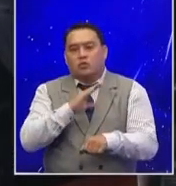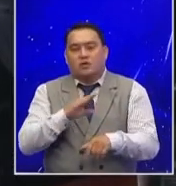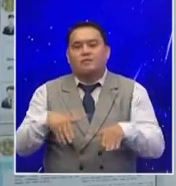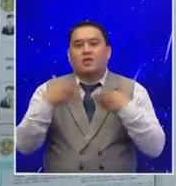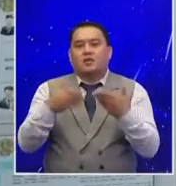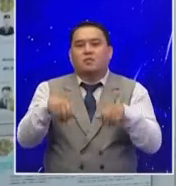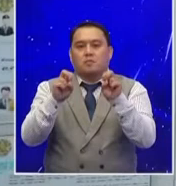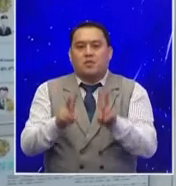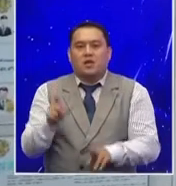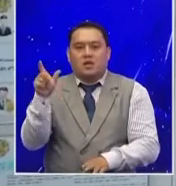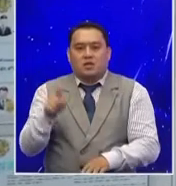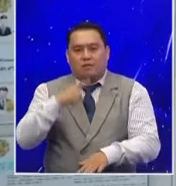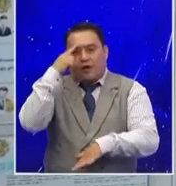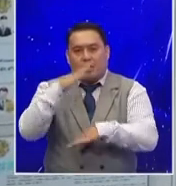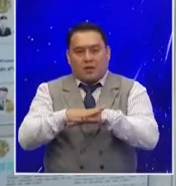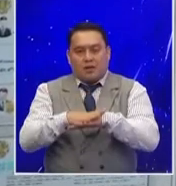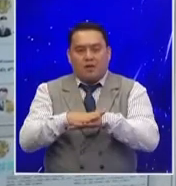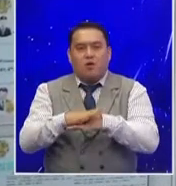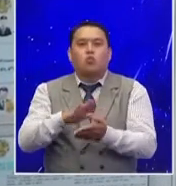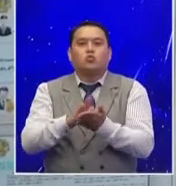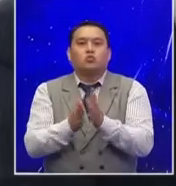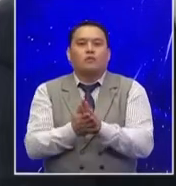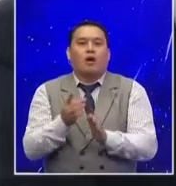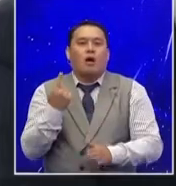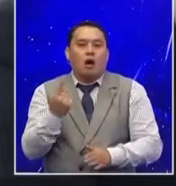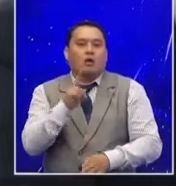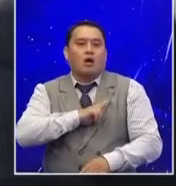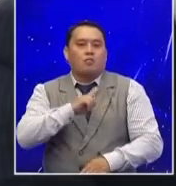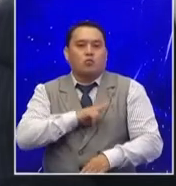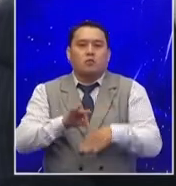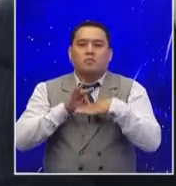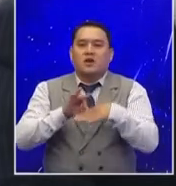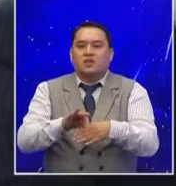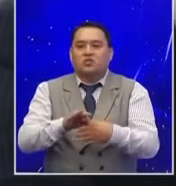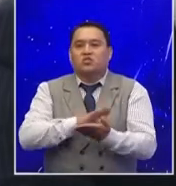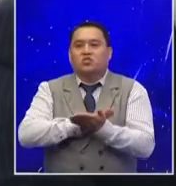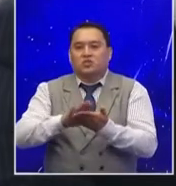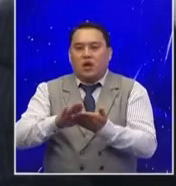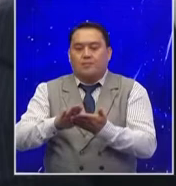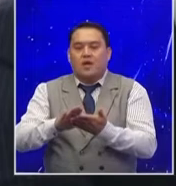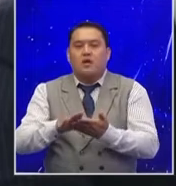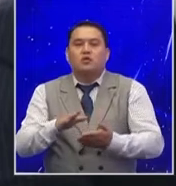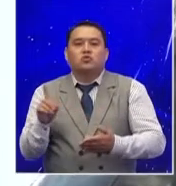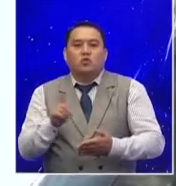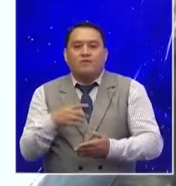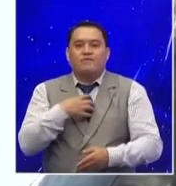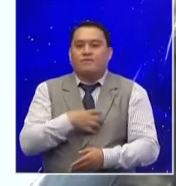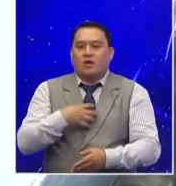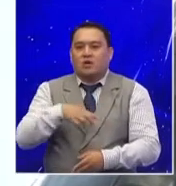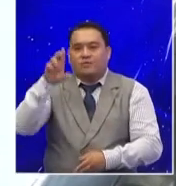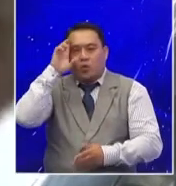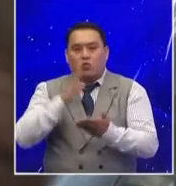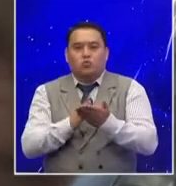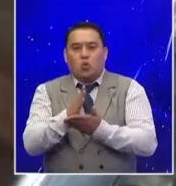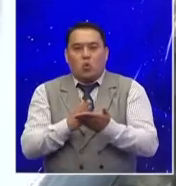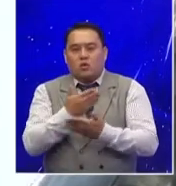место специалиста в акимате. Но с одним условием – работа должна вестись прозрачная. Немаловажно, что при отборе на госслужбу